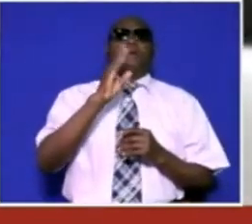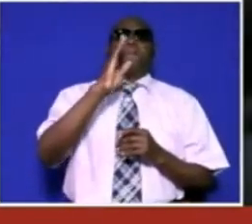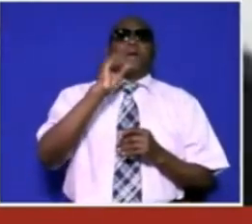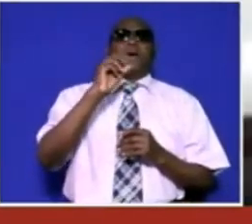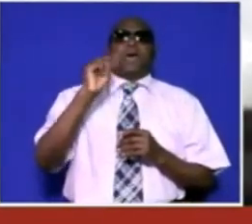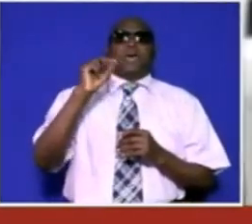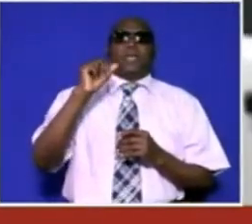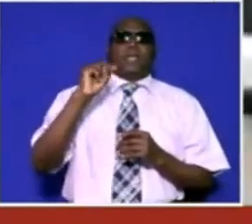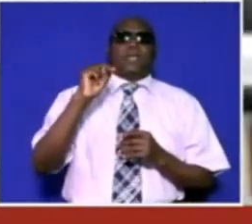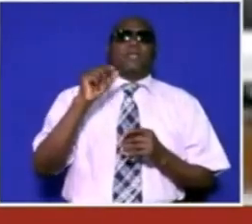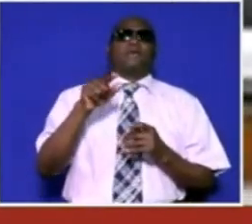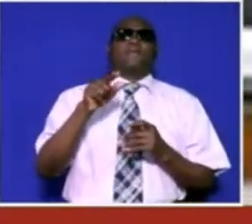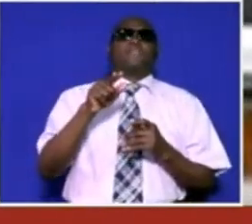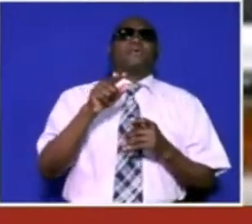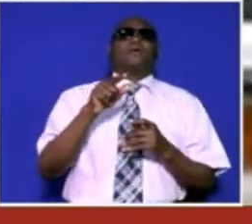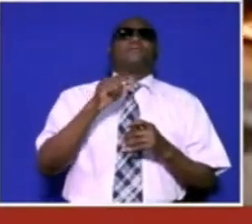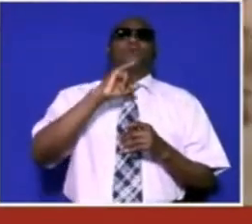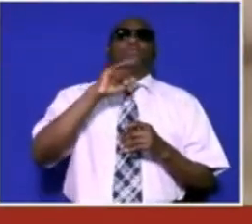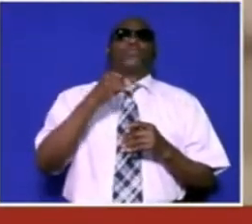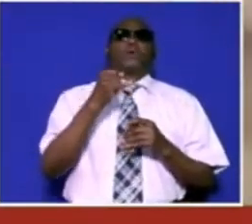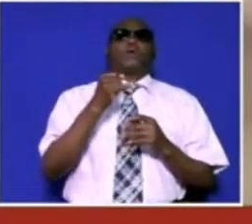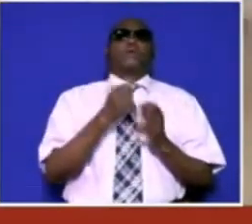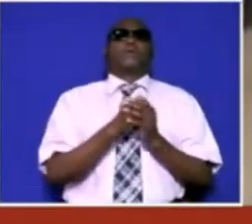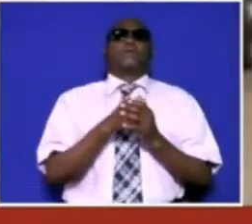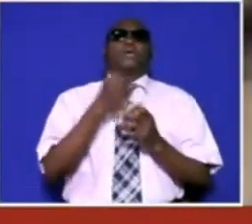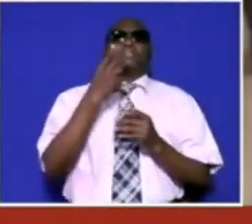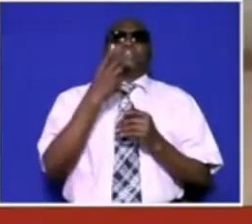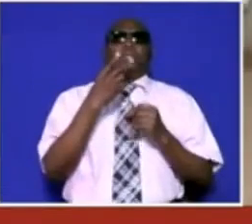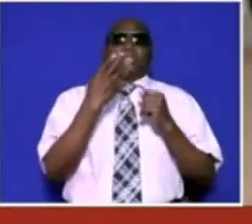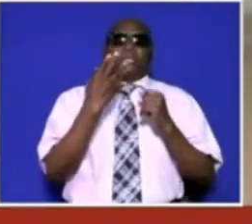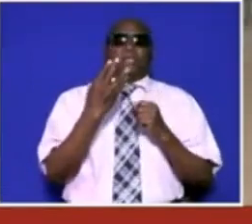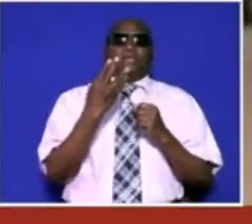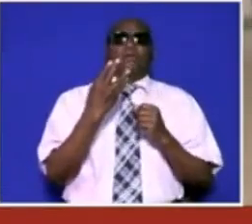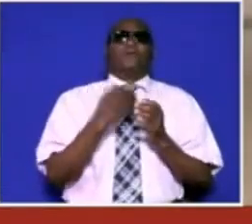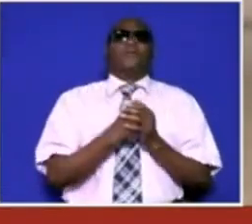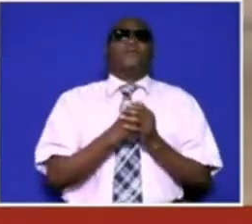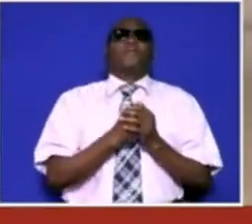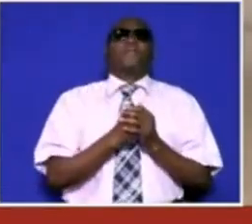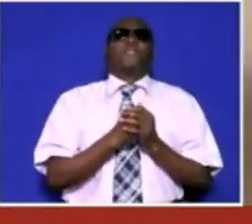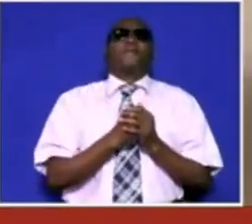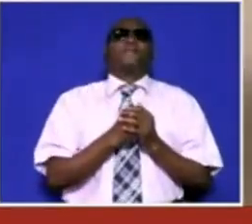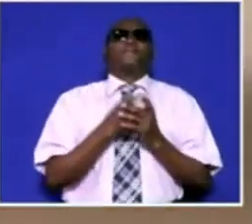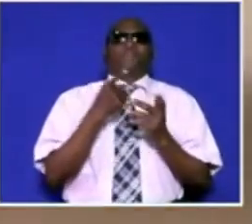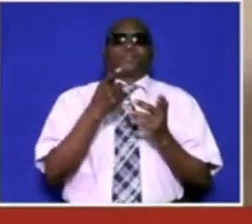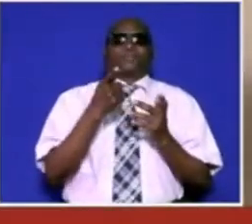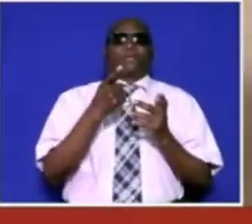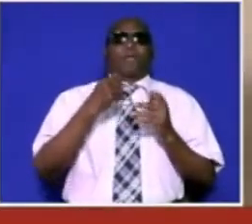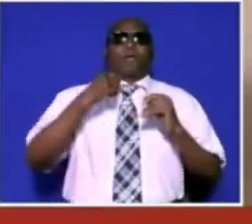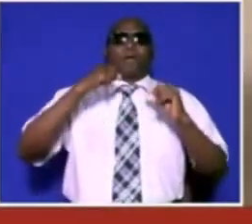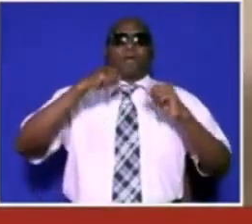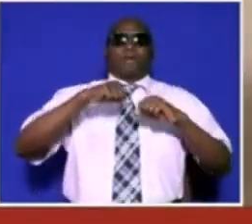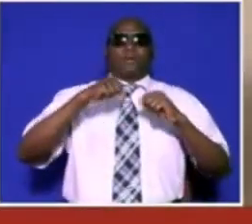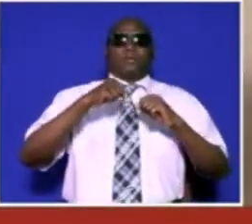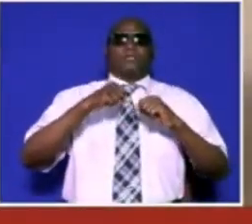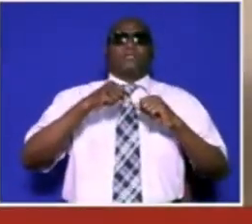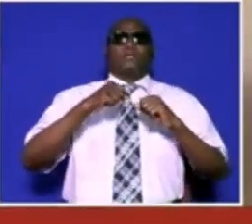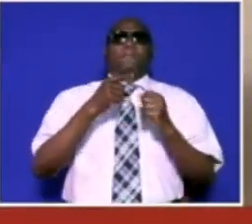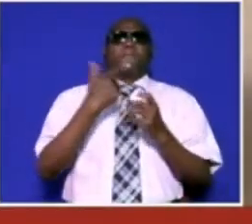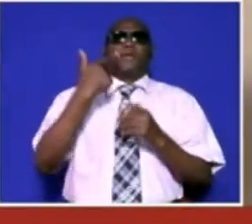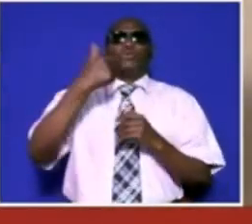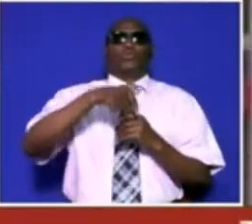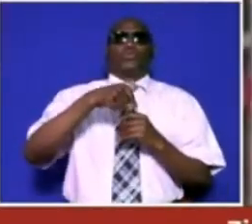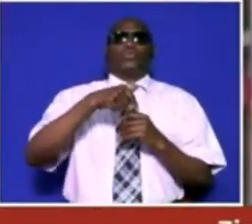Uganda Januari 2024, huku ukiwa na madai kwamba meli zilizokuwa zimeagizwa na Kenya kubeba bidhaa za petroli